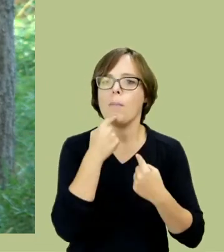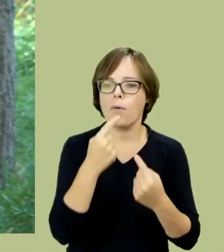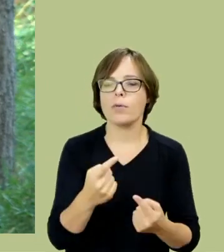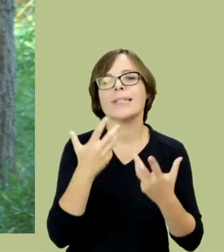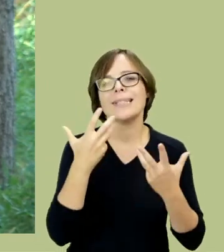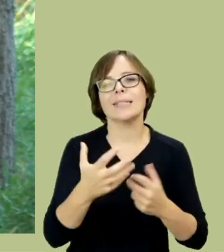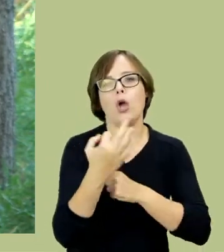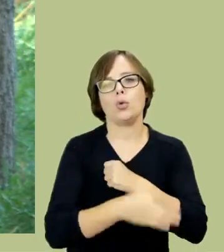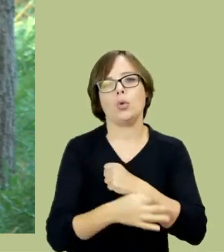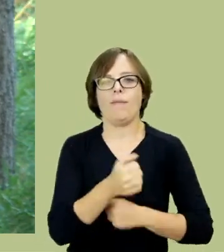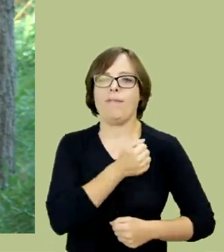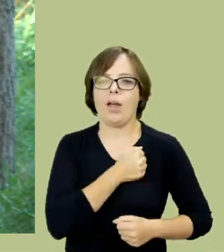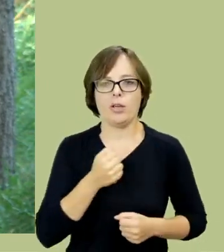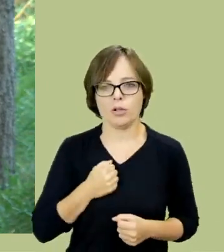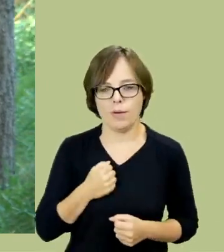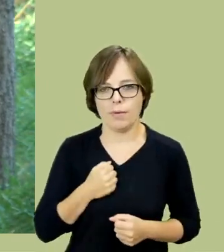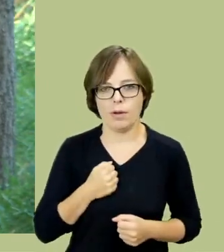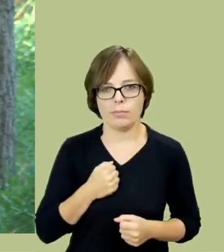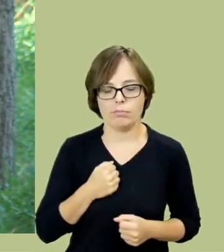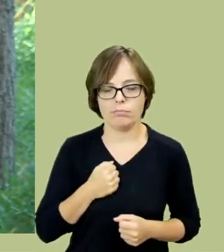studiować w Warszawie. O zgrozo,